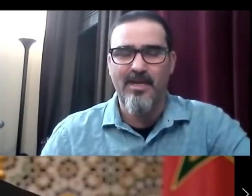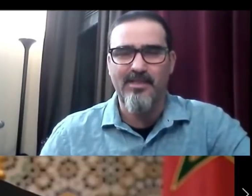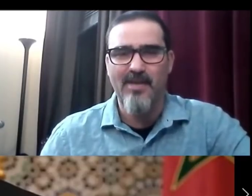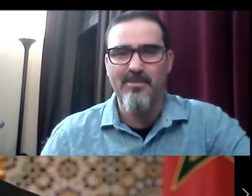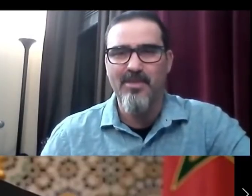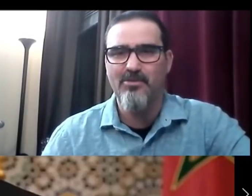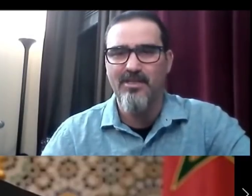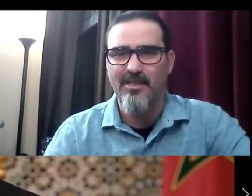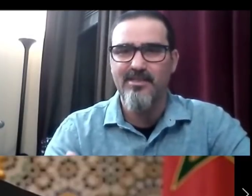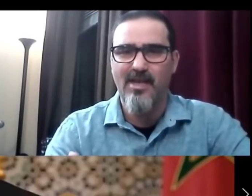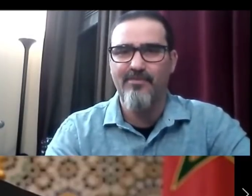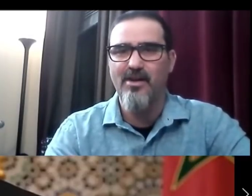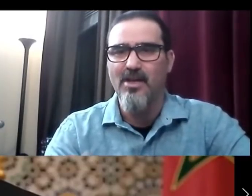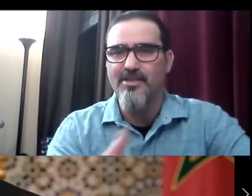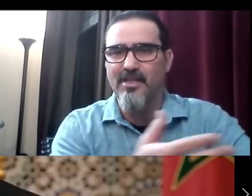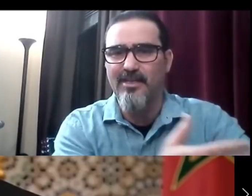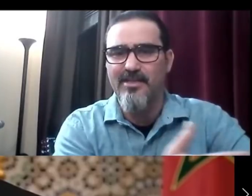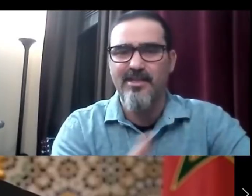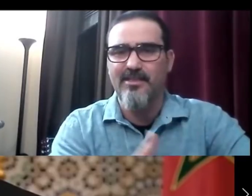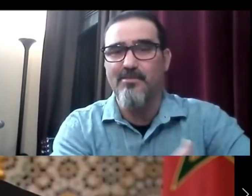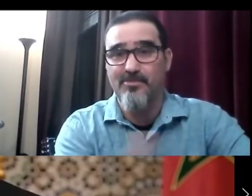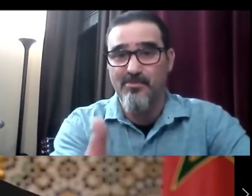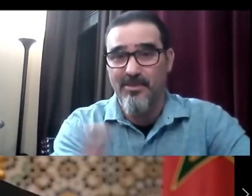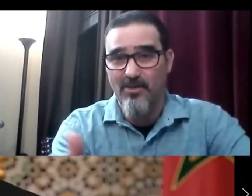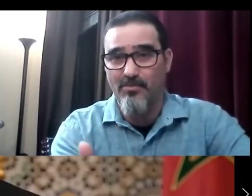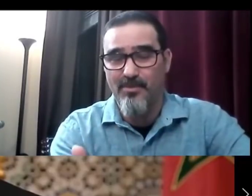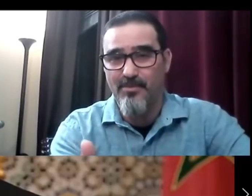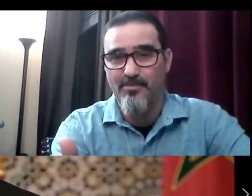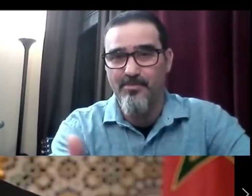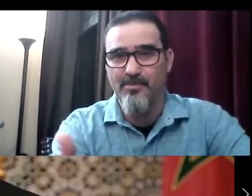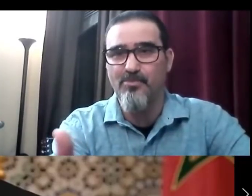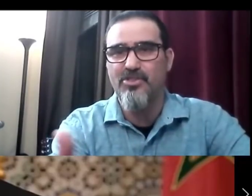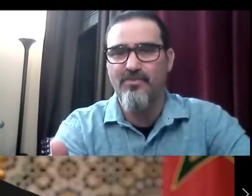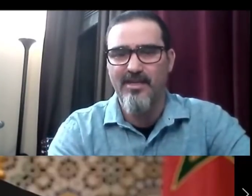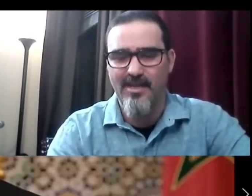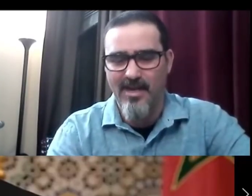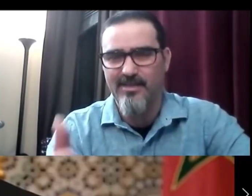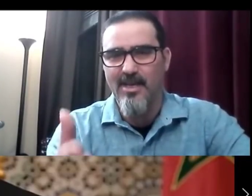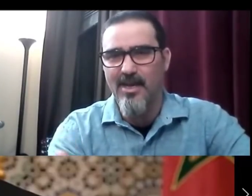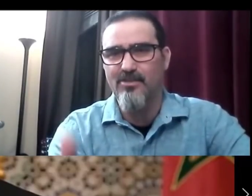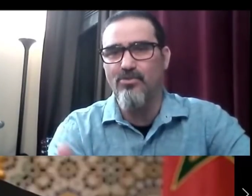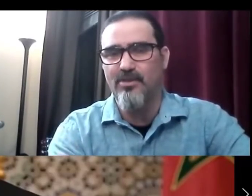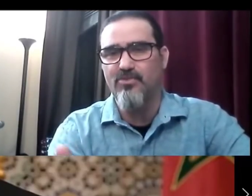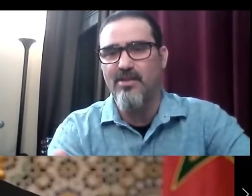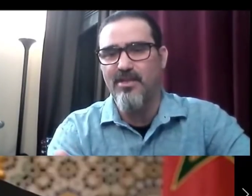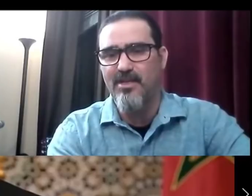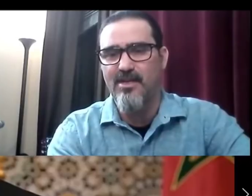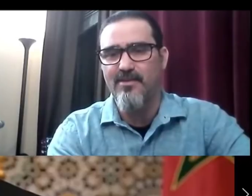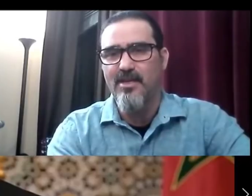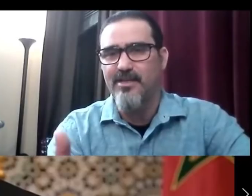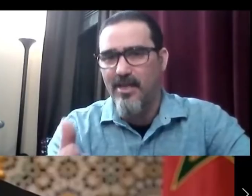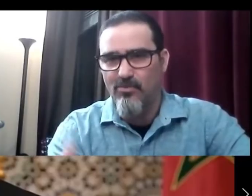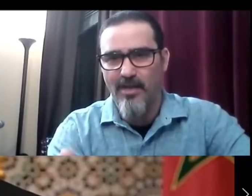في لقطات حميميه، وتيعتقل الصحافه، تيعتقل الناس لان طالبات بالسبيطار وبمستشفى الى هذا النوع